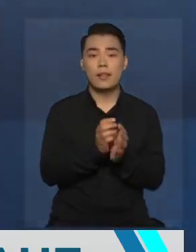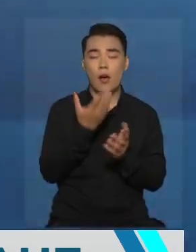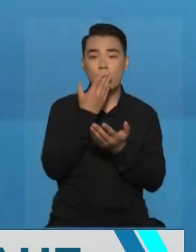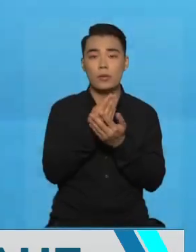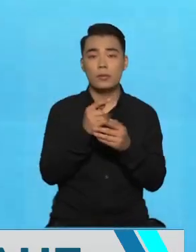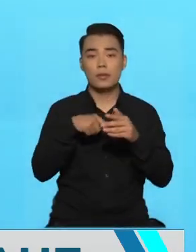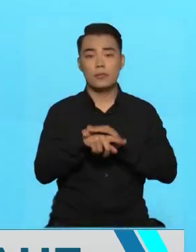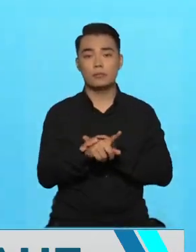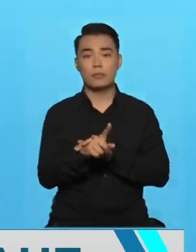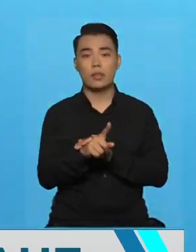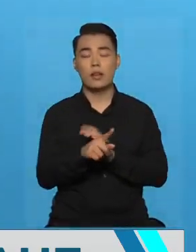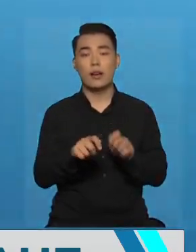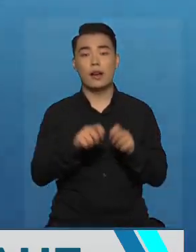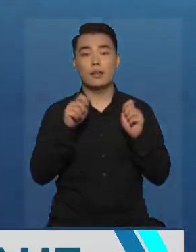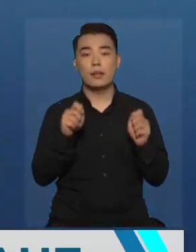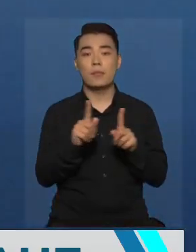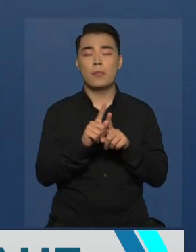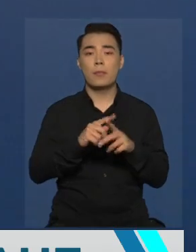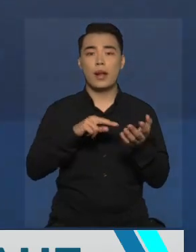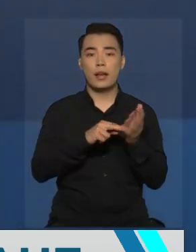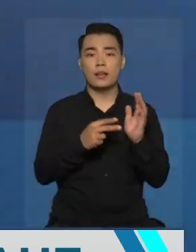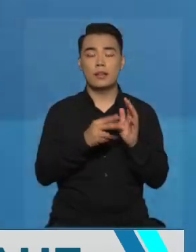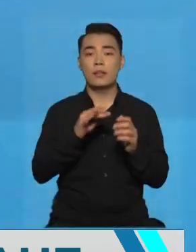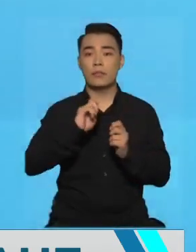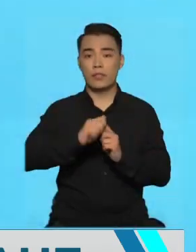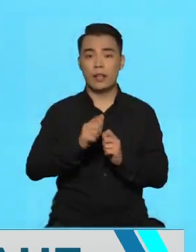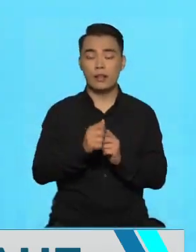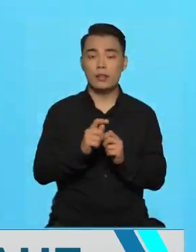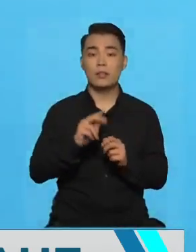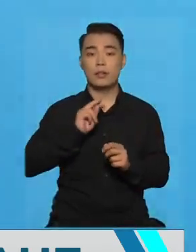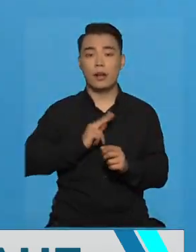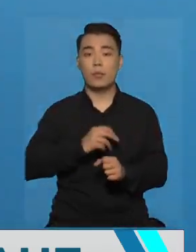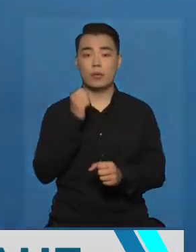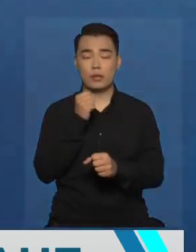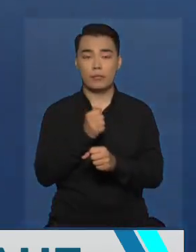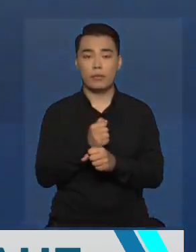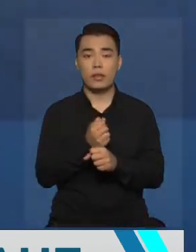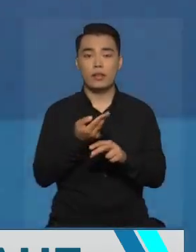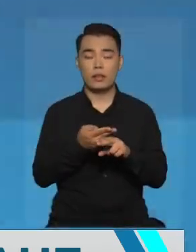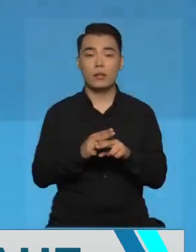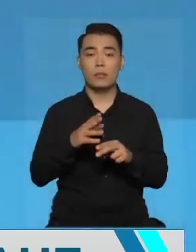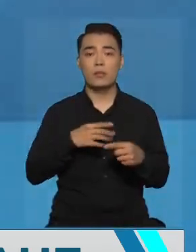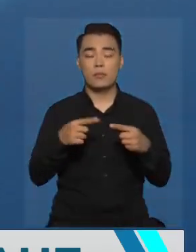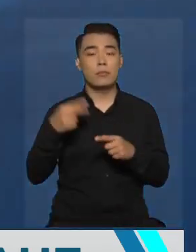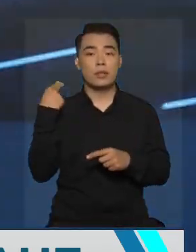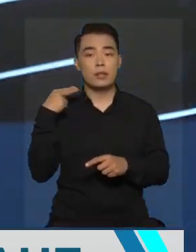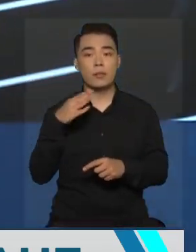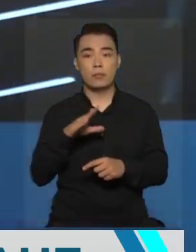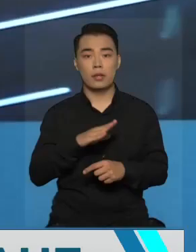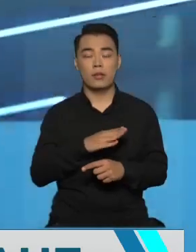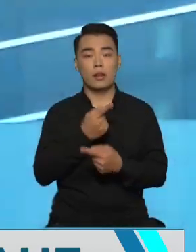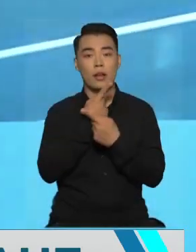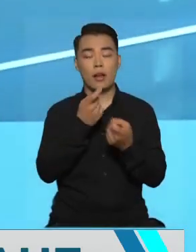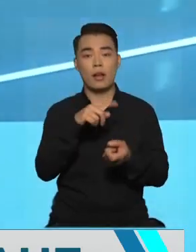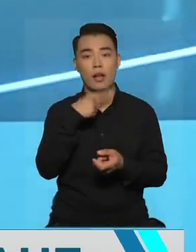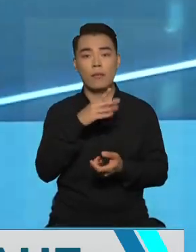между разработкой проектов, их финансированием и реализацией, вот, видимо, об этом президент прежде всего и